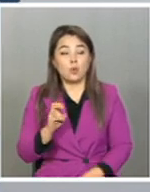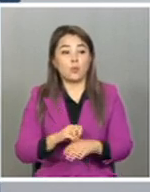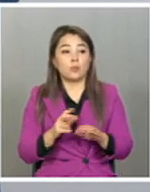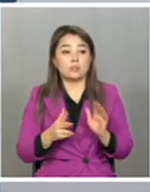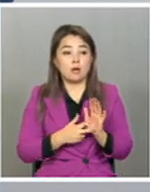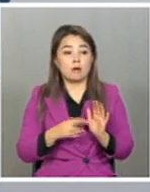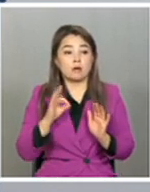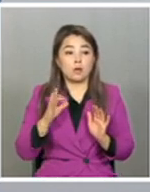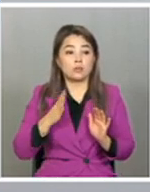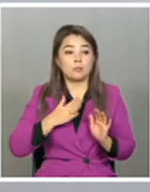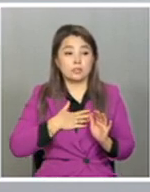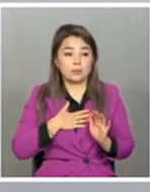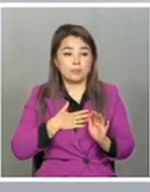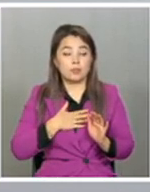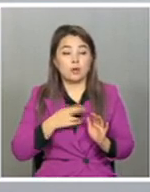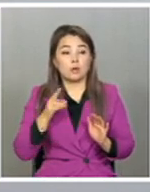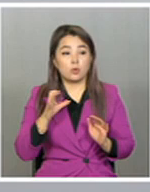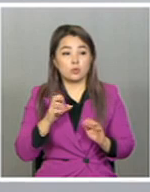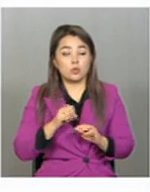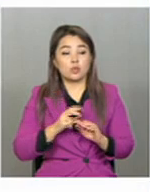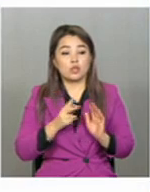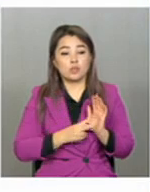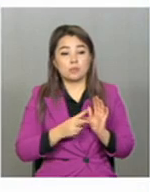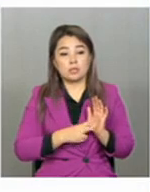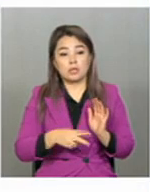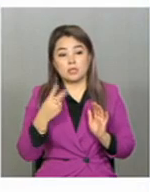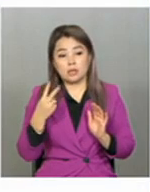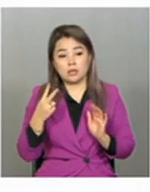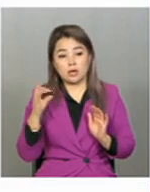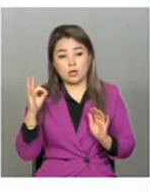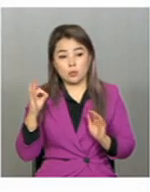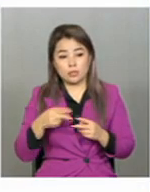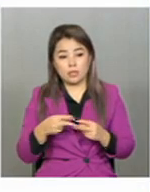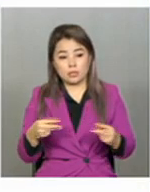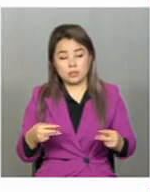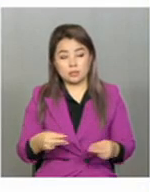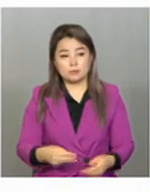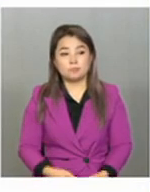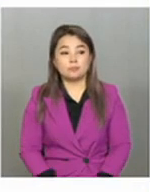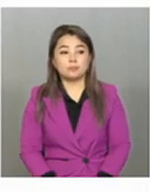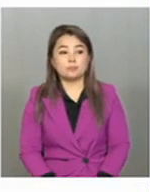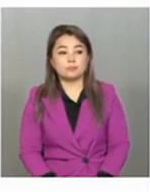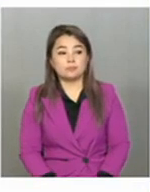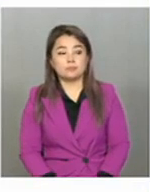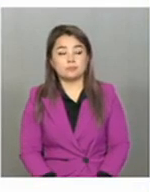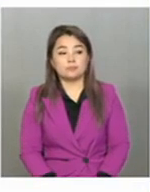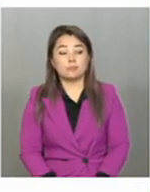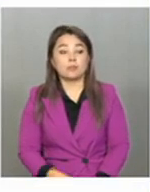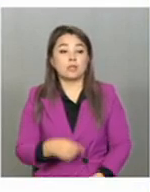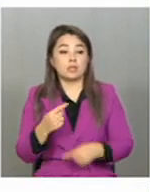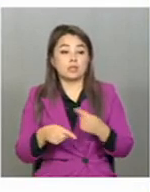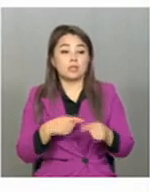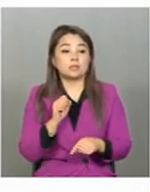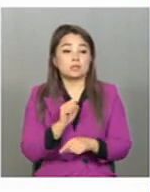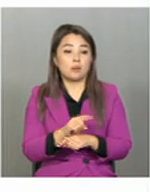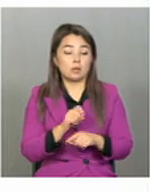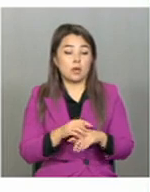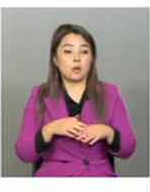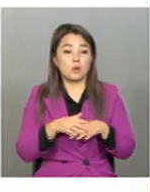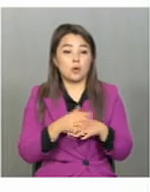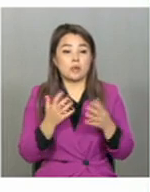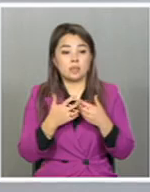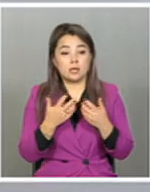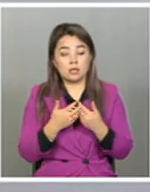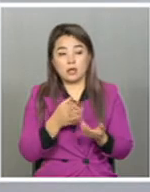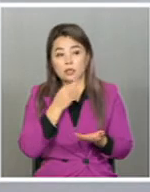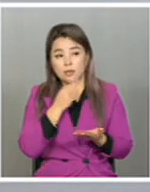бізде косинус 72 градусқа тең болады екен. Келесі тапсырма, өрнектерді